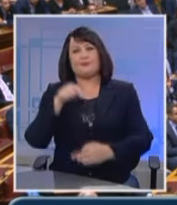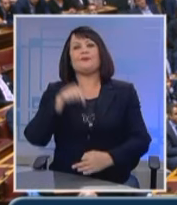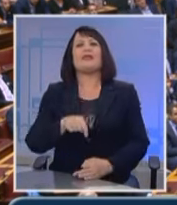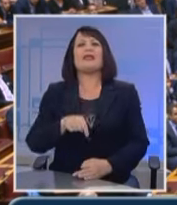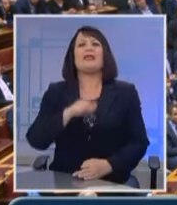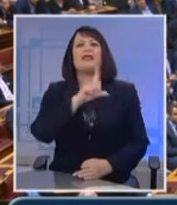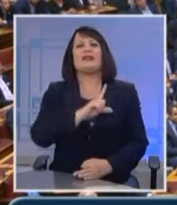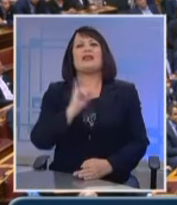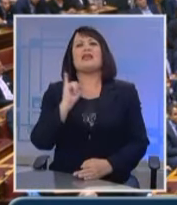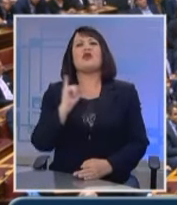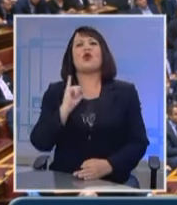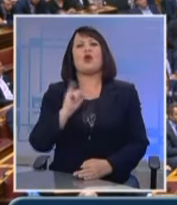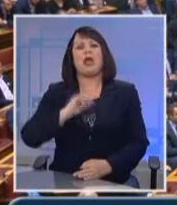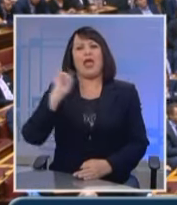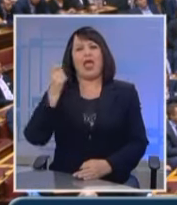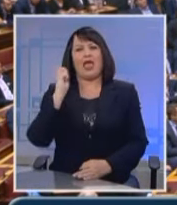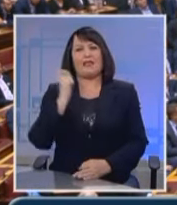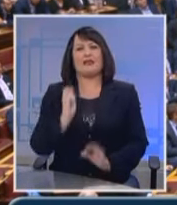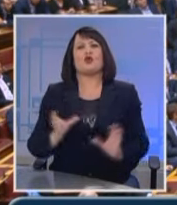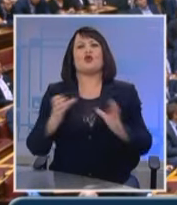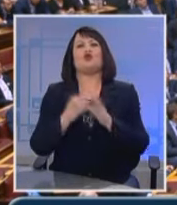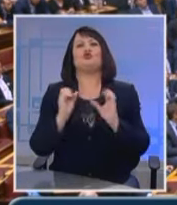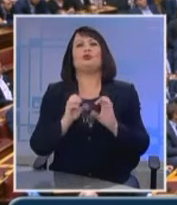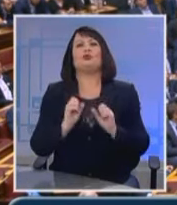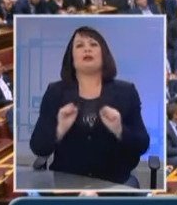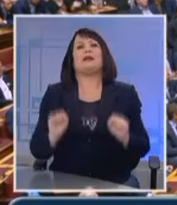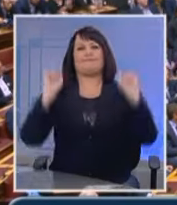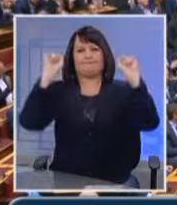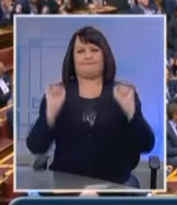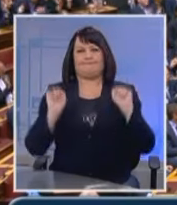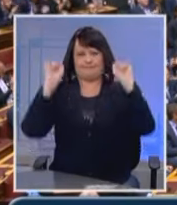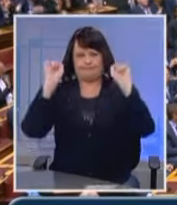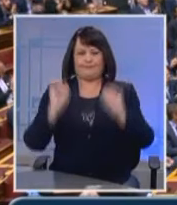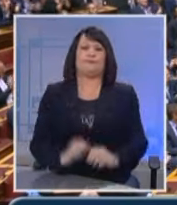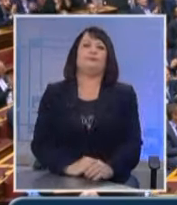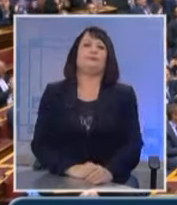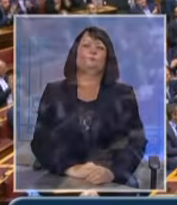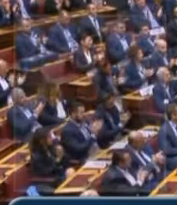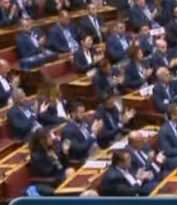Ιωαννίδης, εθνικός προπονητής Άρσης Βαρών σε Πάγκο.